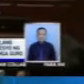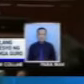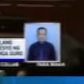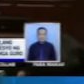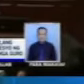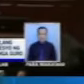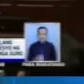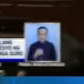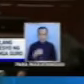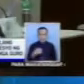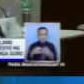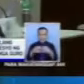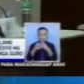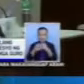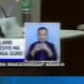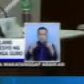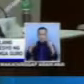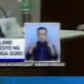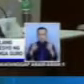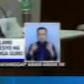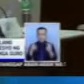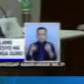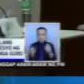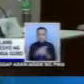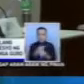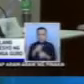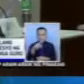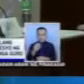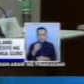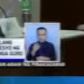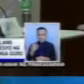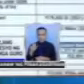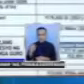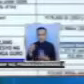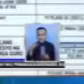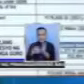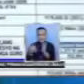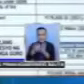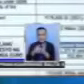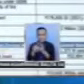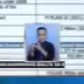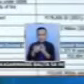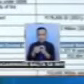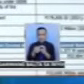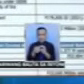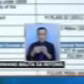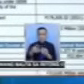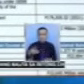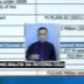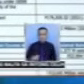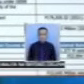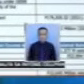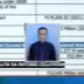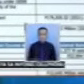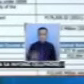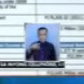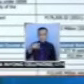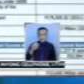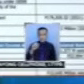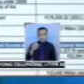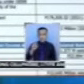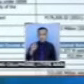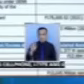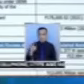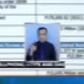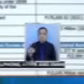na bang alisin ang PSDBM na ilang beses na ring nadawit sa kontrobersya. Breeding ground ang PSDBM ng